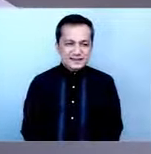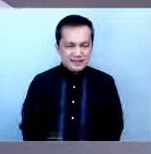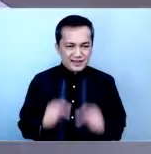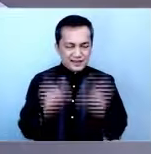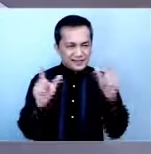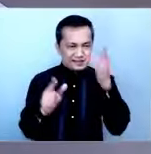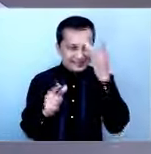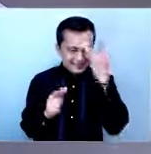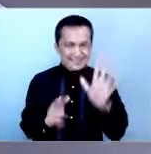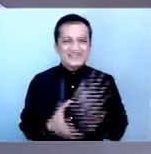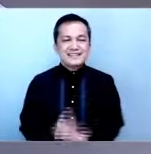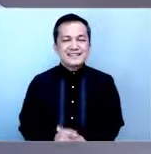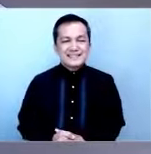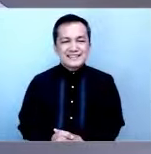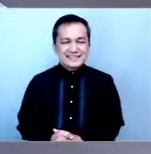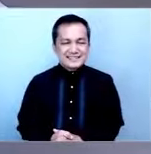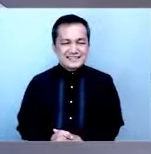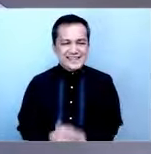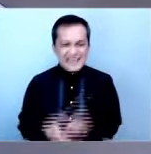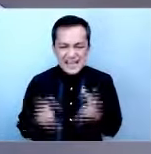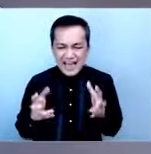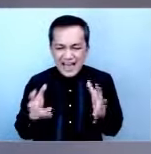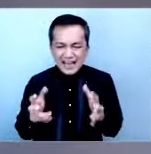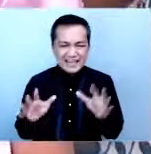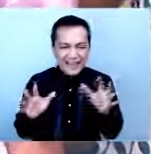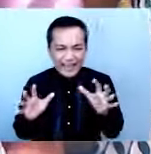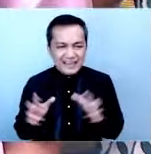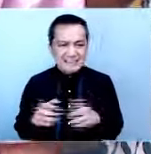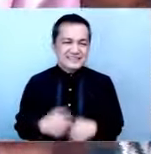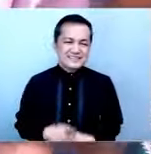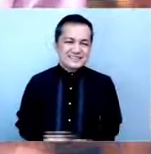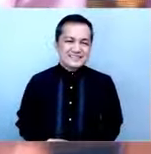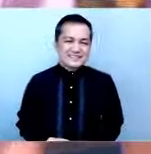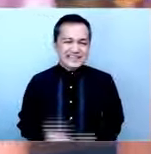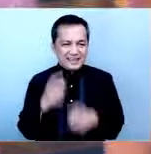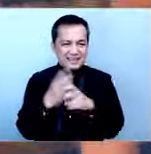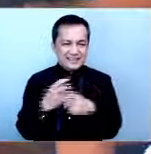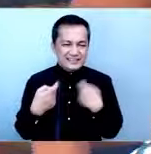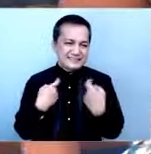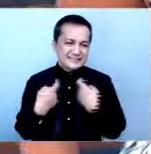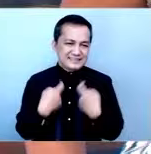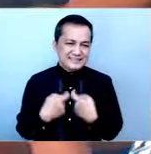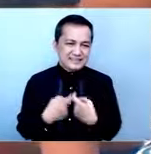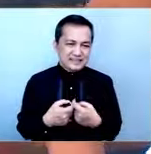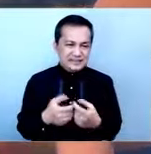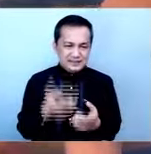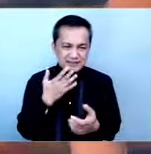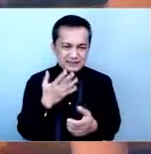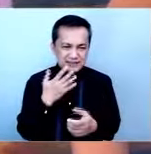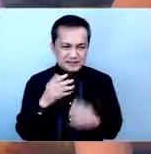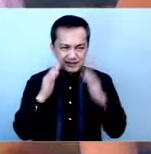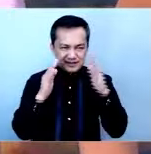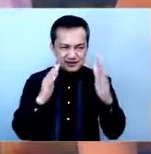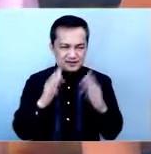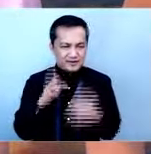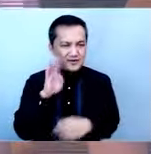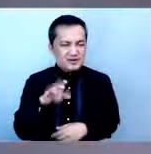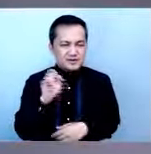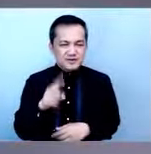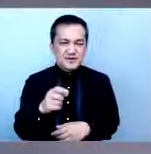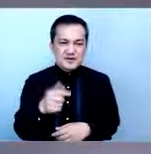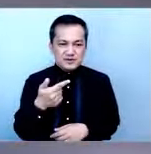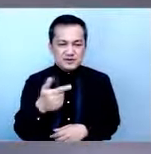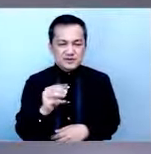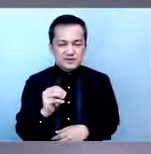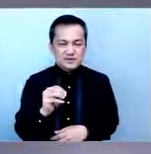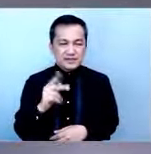Nakakalula. Parang hirap magpigil eh, no? Sige na, para makatikim na tayo nito, batiin na natin yung mga kapatid namin. Good